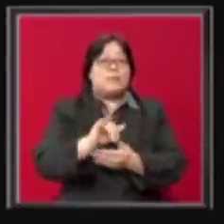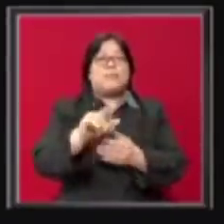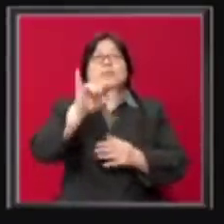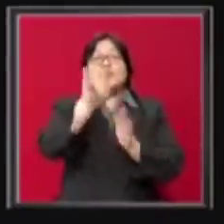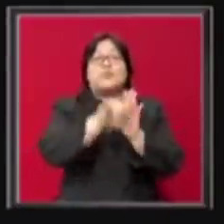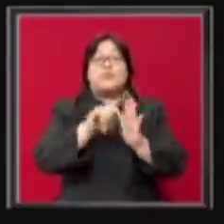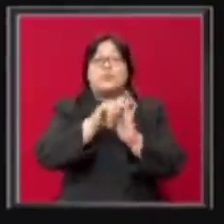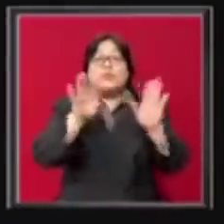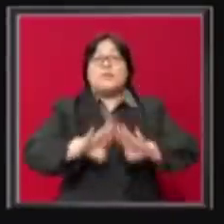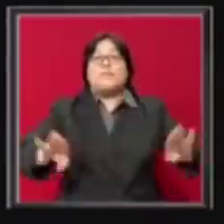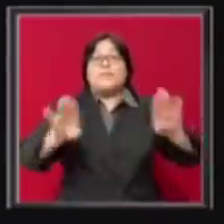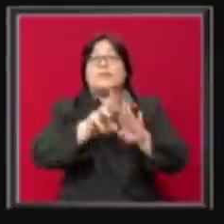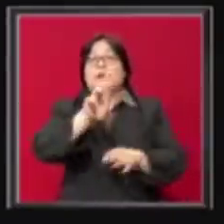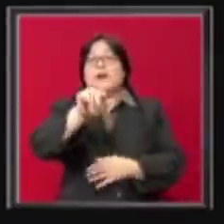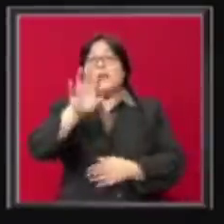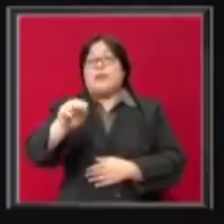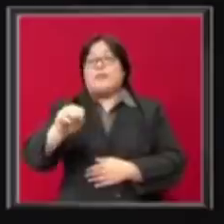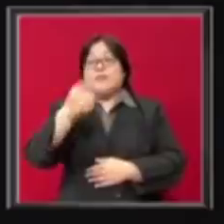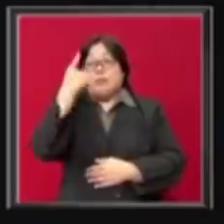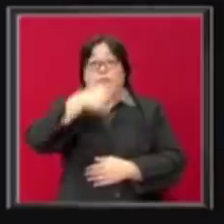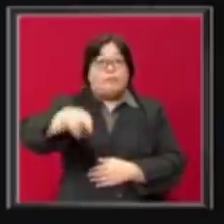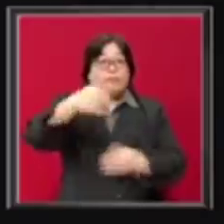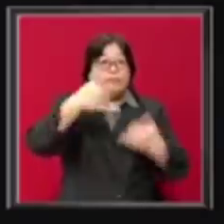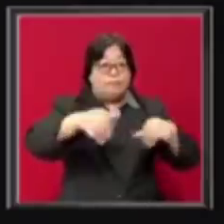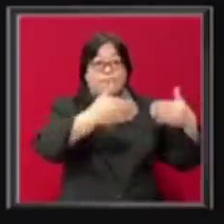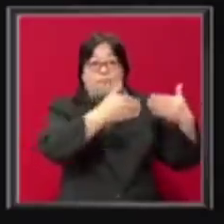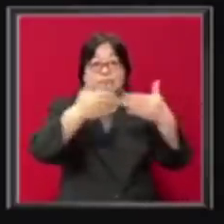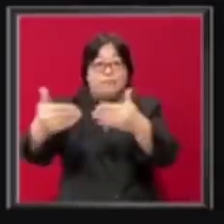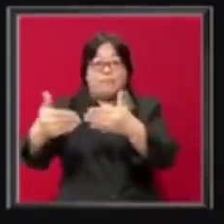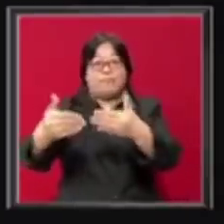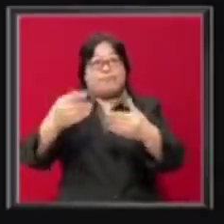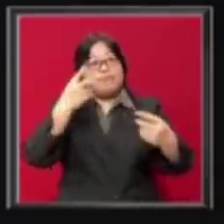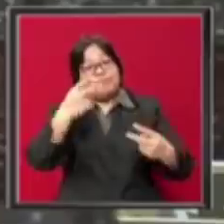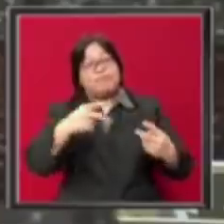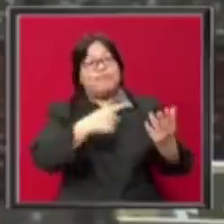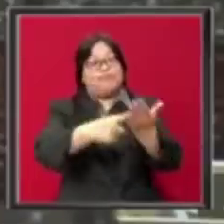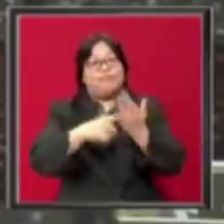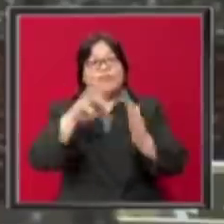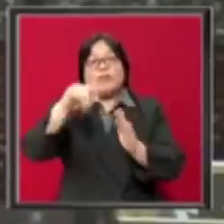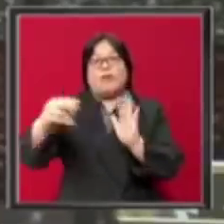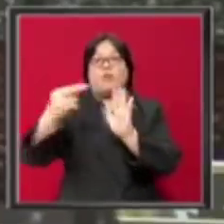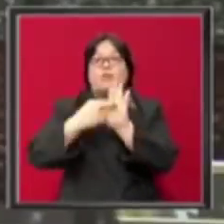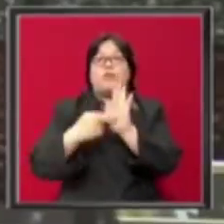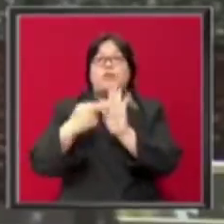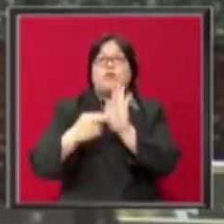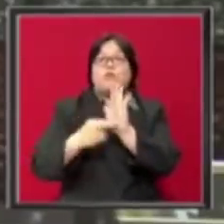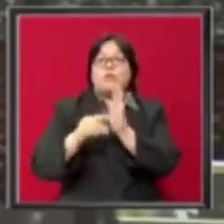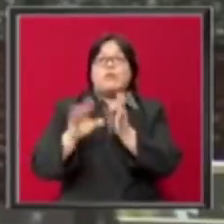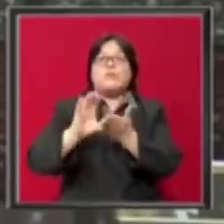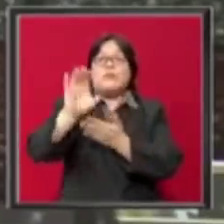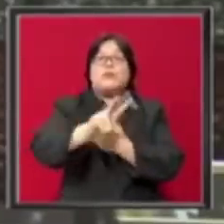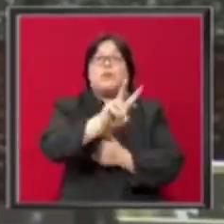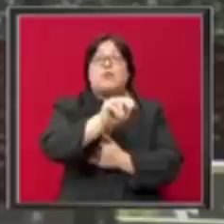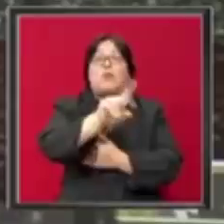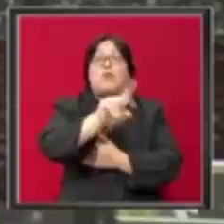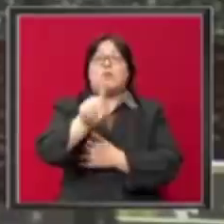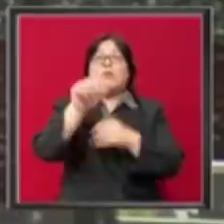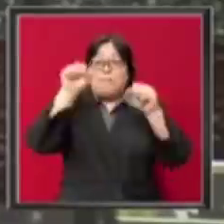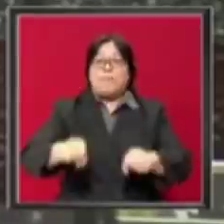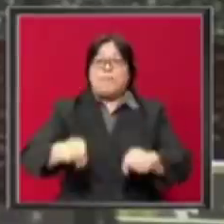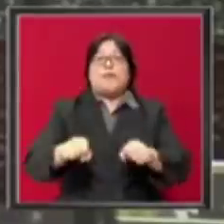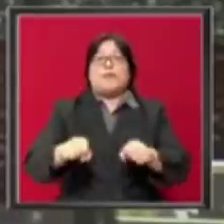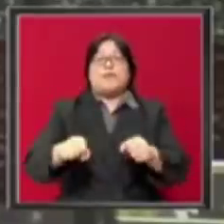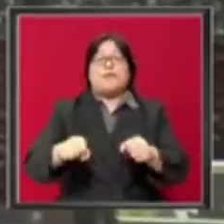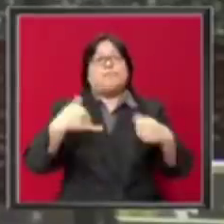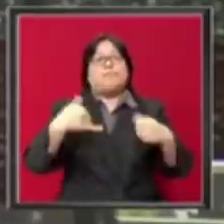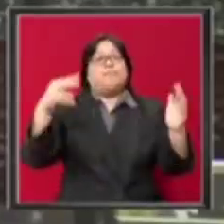kalau hadis itu, ya, kalau kita baca dan teliti, dan saya percaya kawan-kawan alil yang berhormat bukan Islam harus